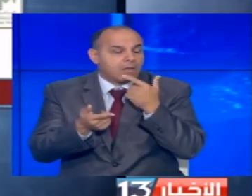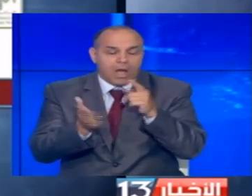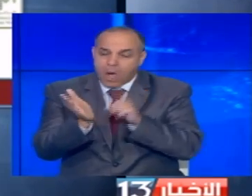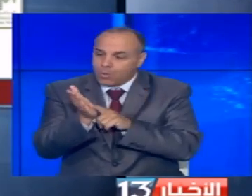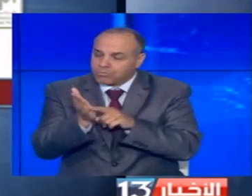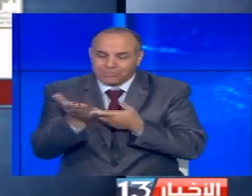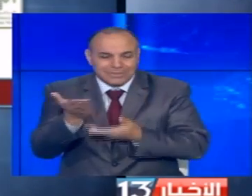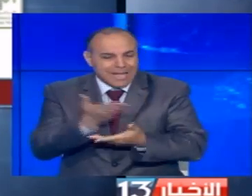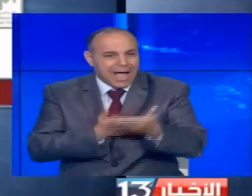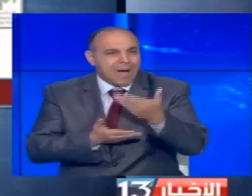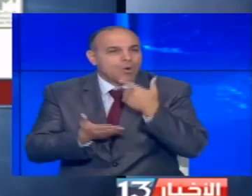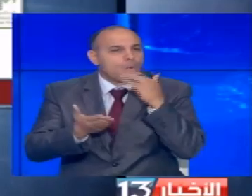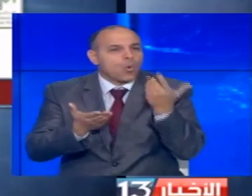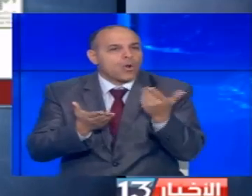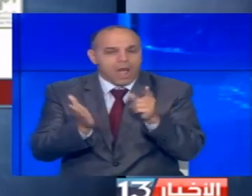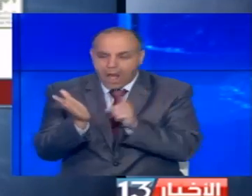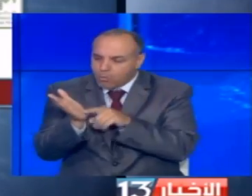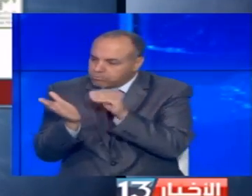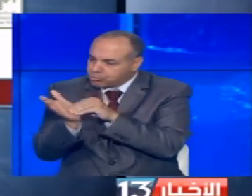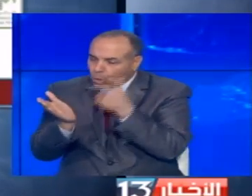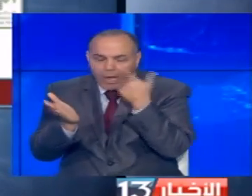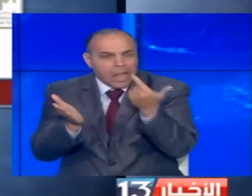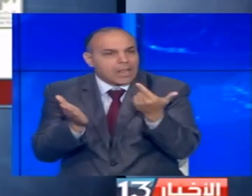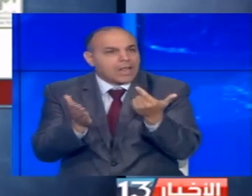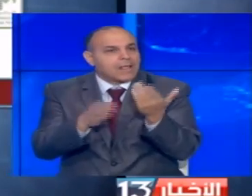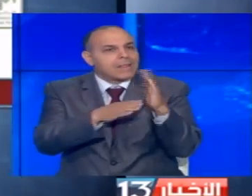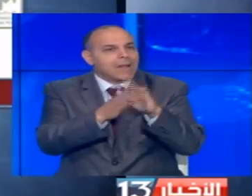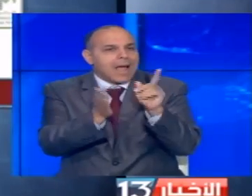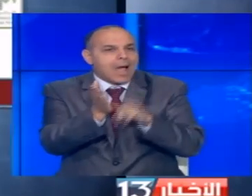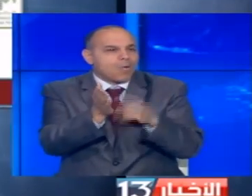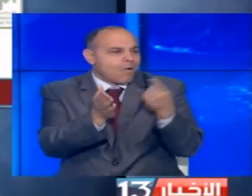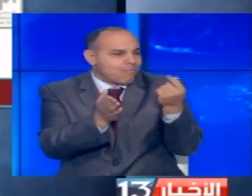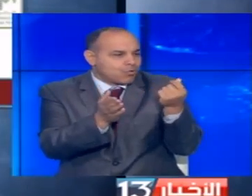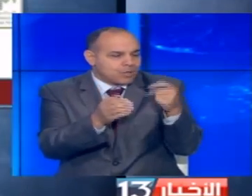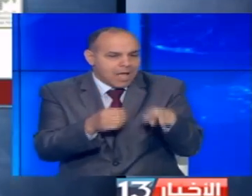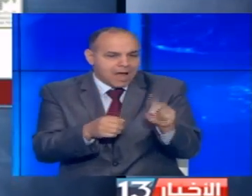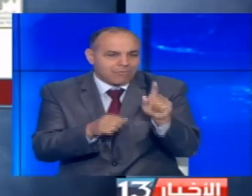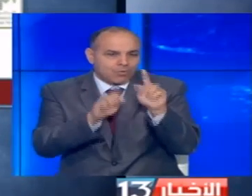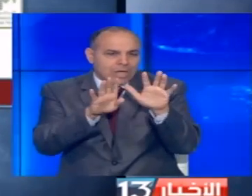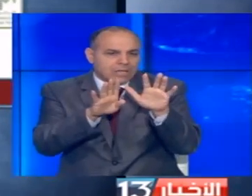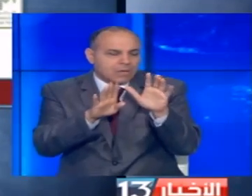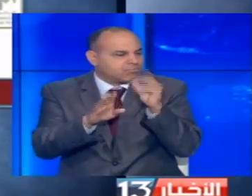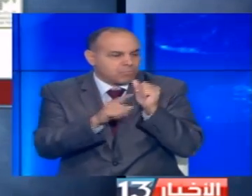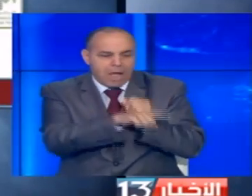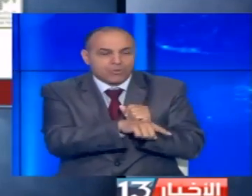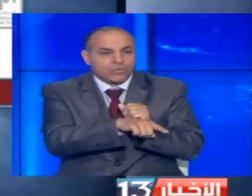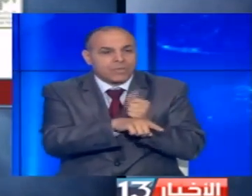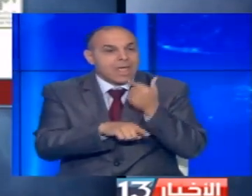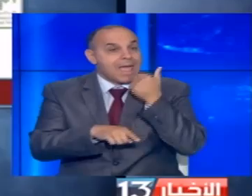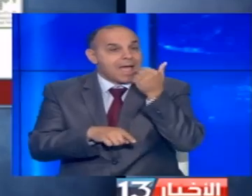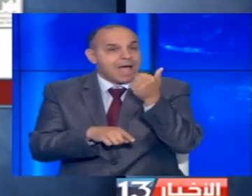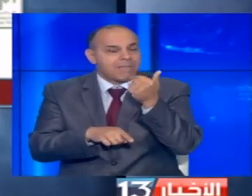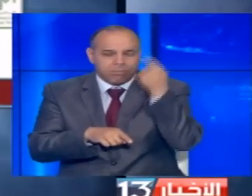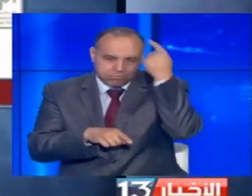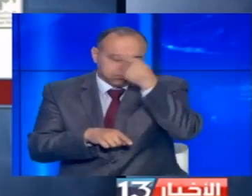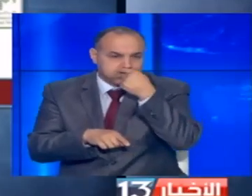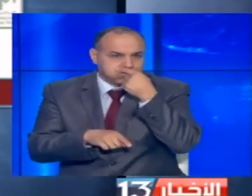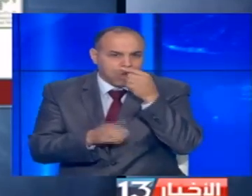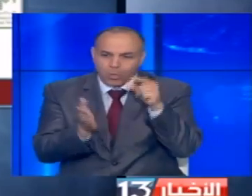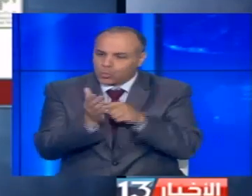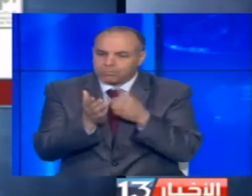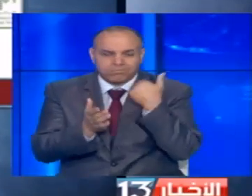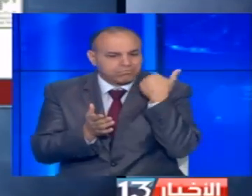التعامل بمقتضيات الاحكام التي تضمنها قانون الماليه لسنه 2019 والذي وصفوه بغير